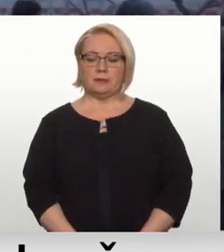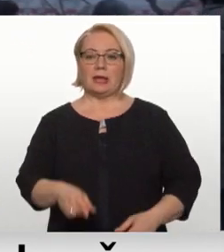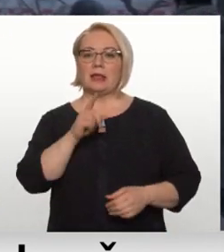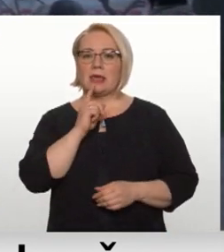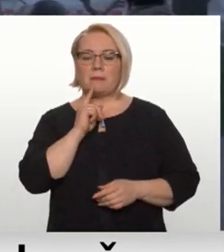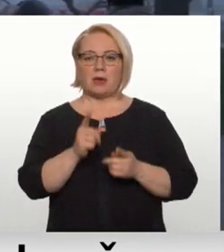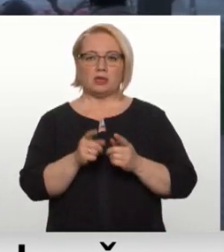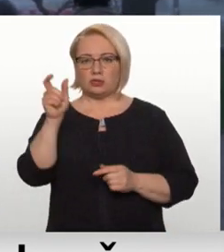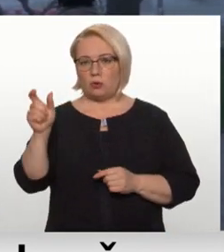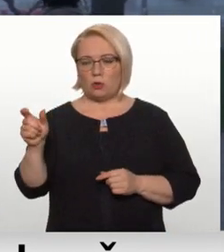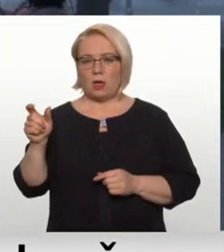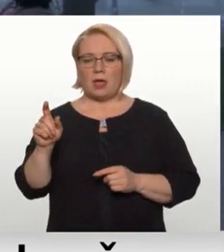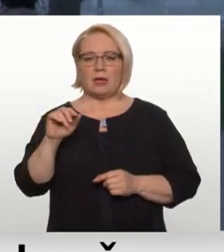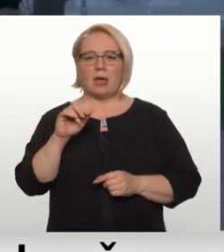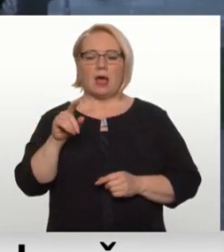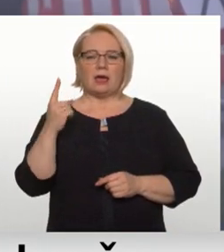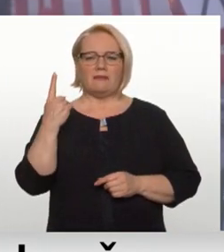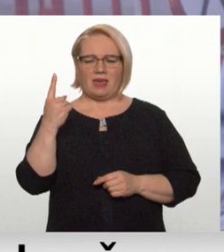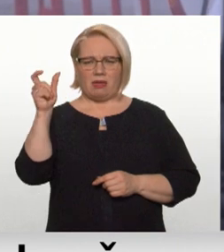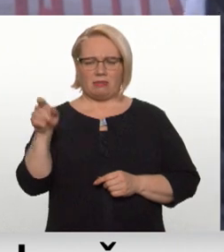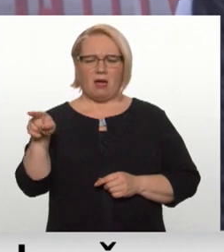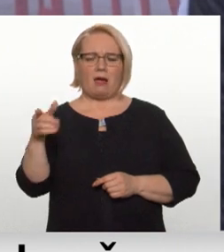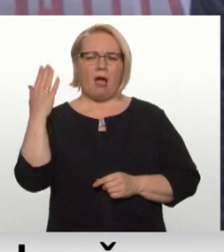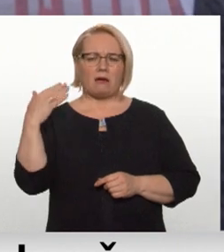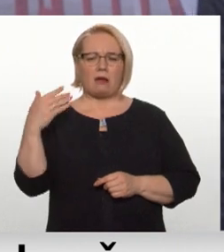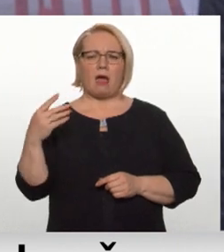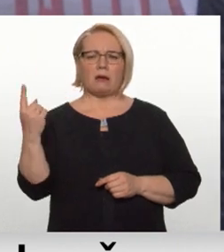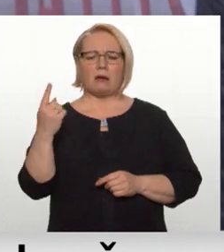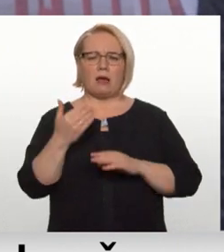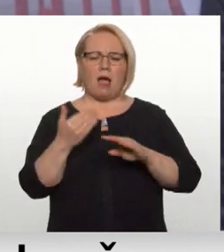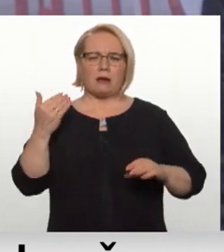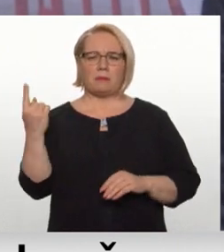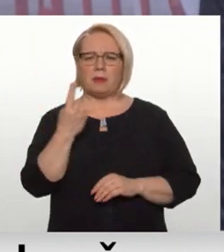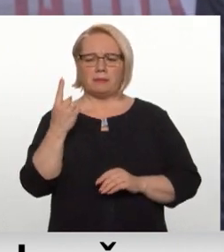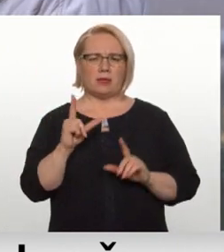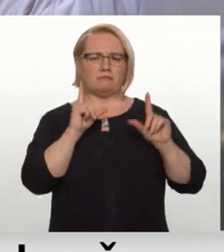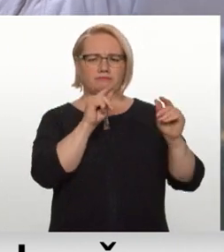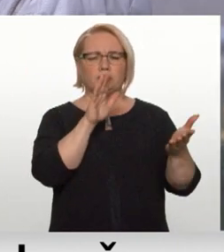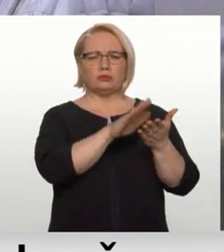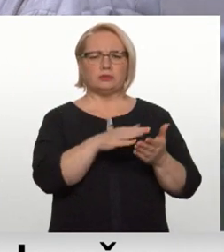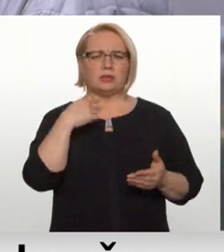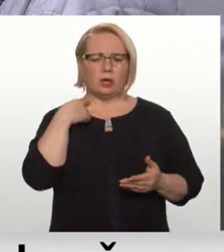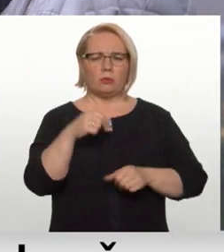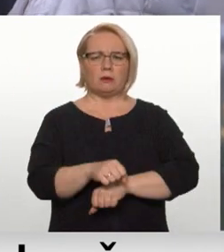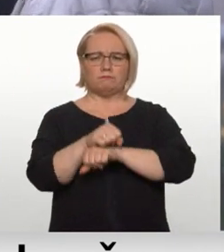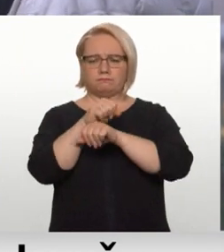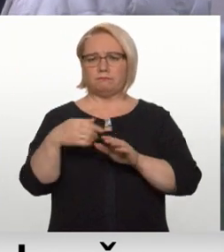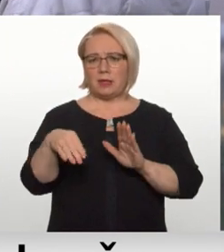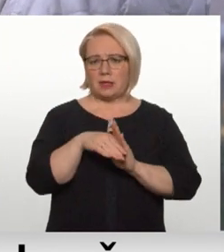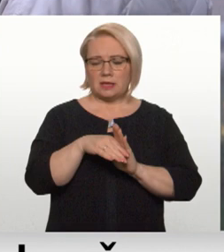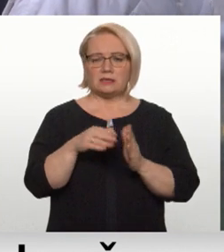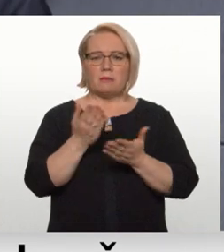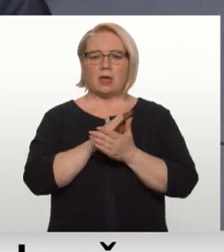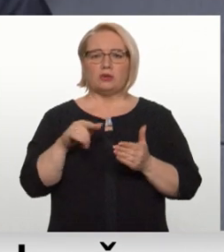Liepājas skolotāja Inga Moldovana ir viena no tām, kur agrā pirmdienas rītā brauc uz Rīgu, lai piedalītos streikā. Noslēdzoties protesta akcijai,